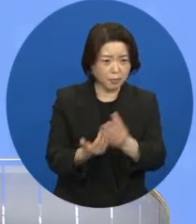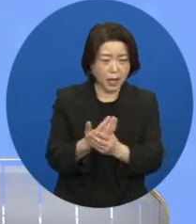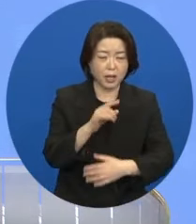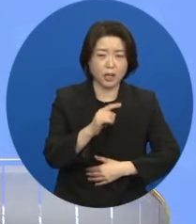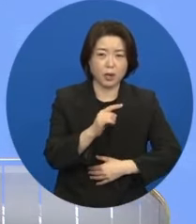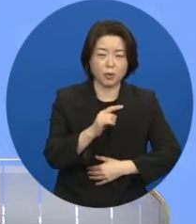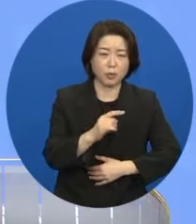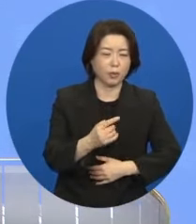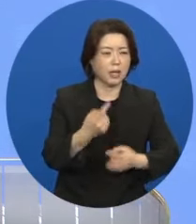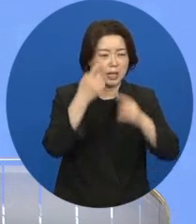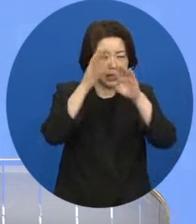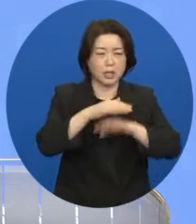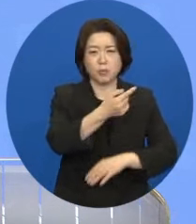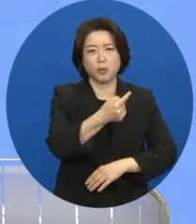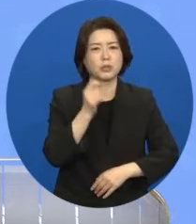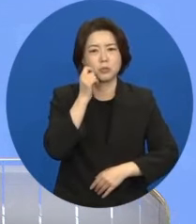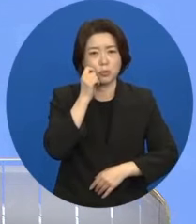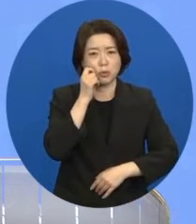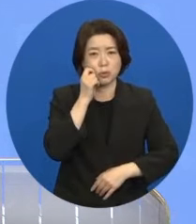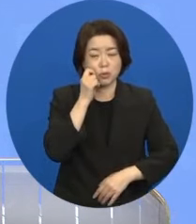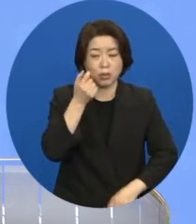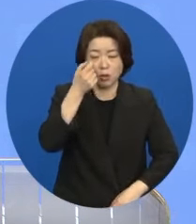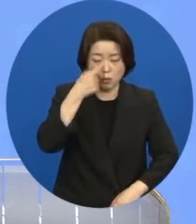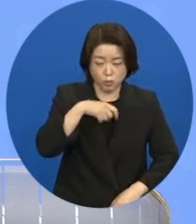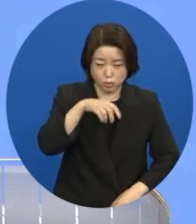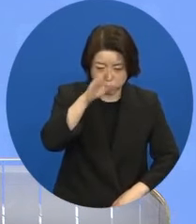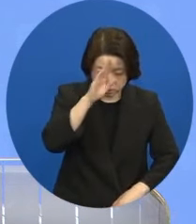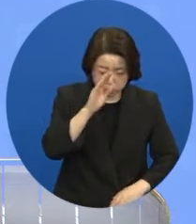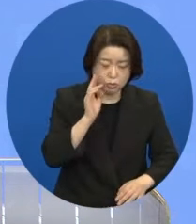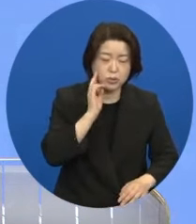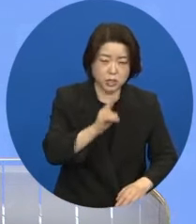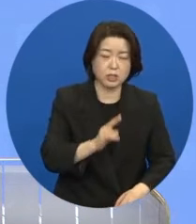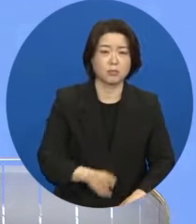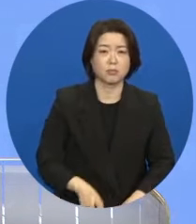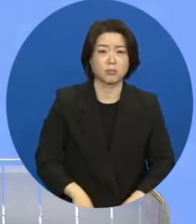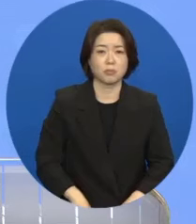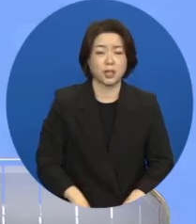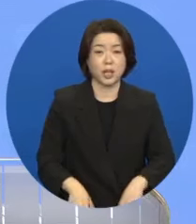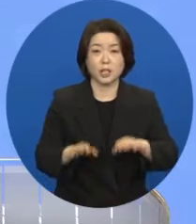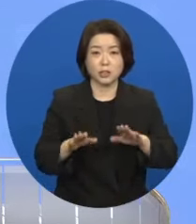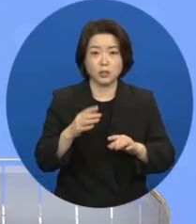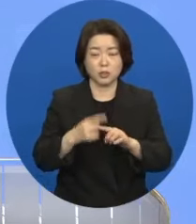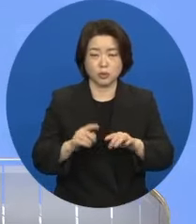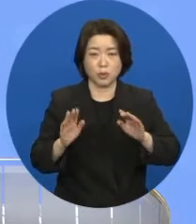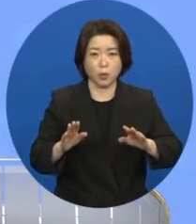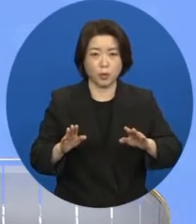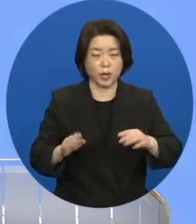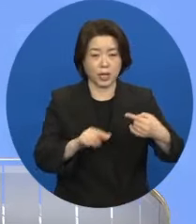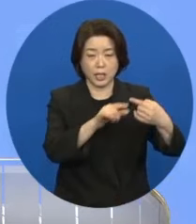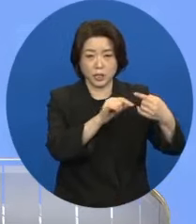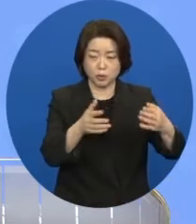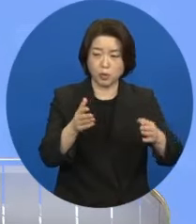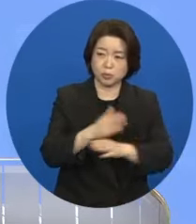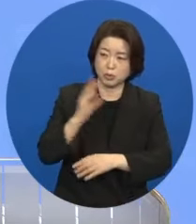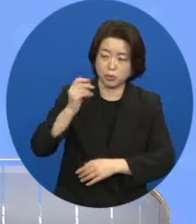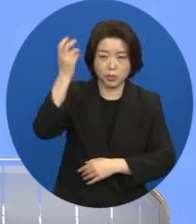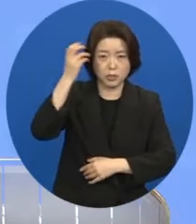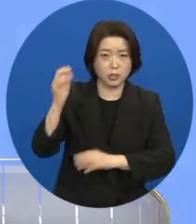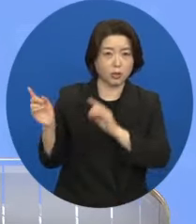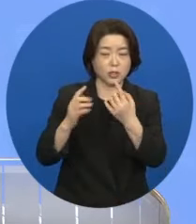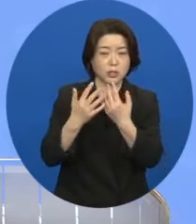우울증이 심해 지셨어요 그러다가 권면에 의해서 올해 1월부터 성령 집회에 오시게